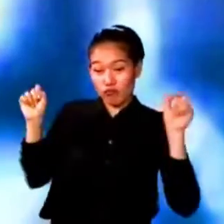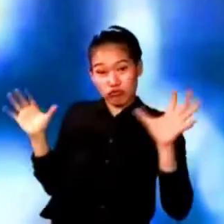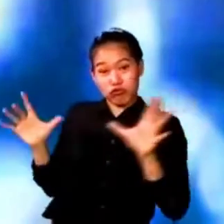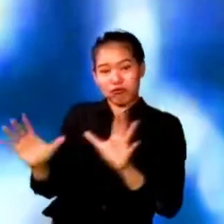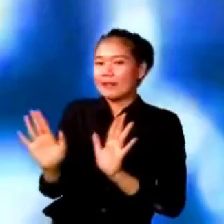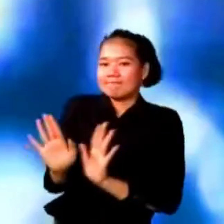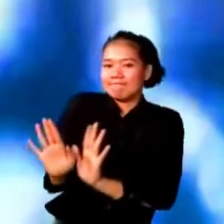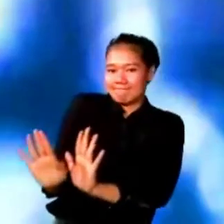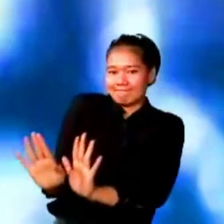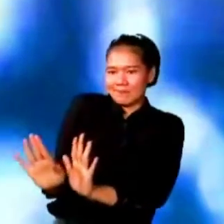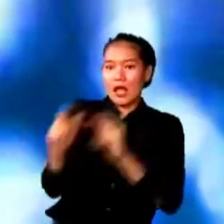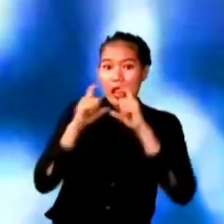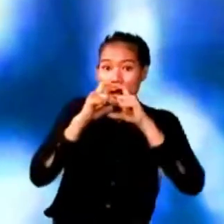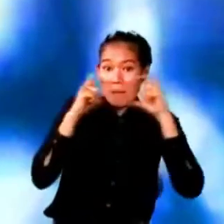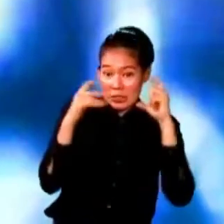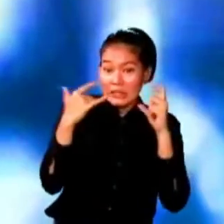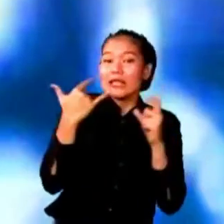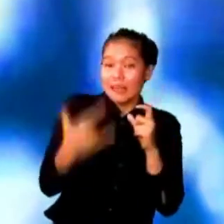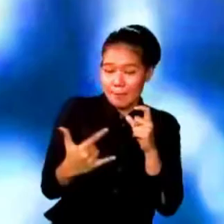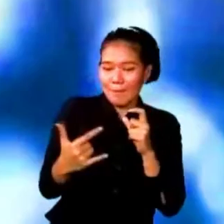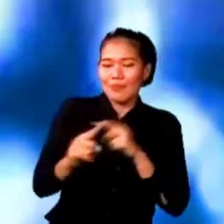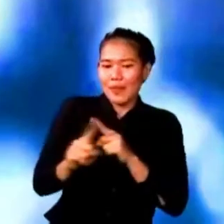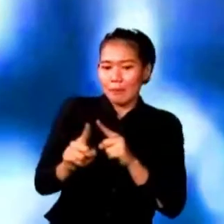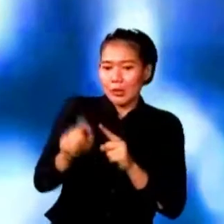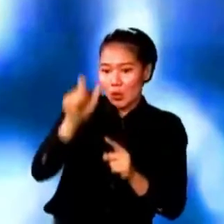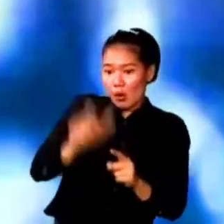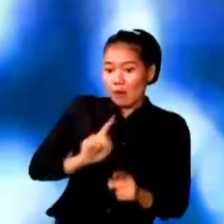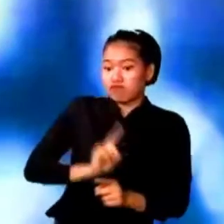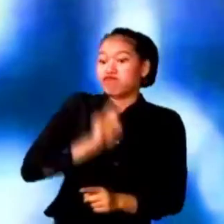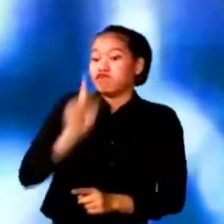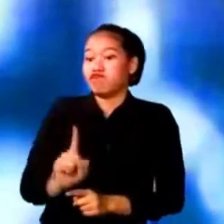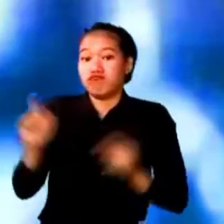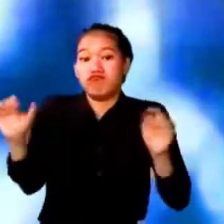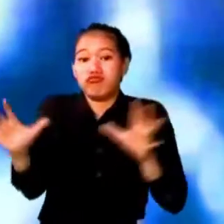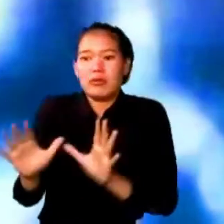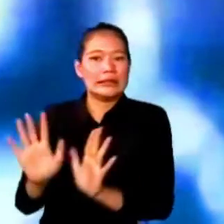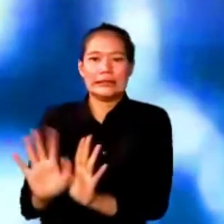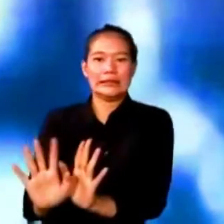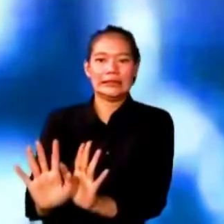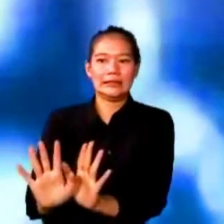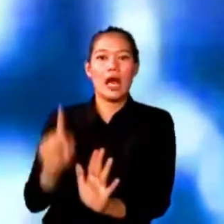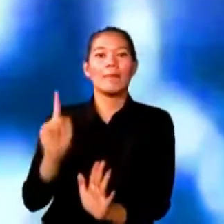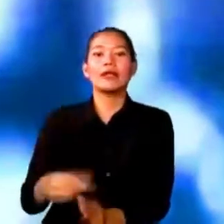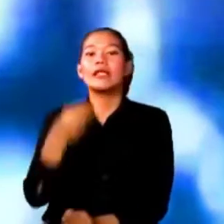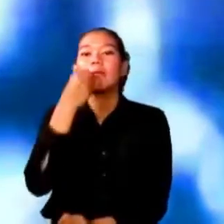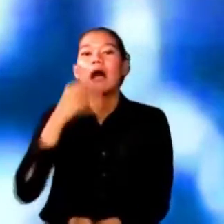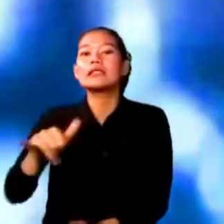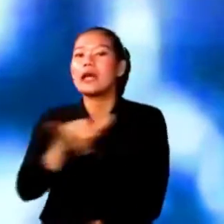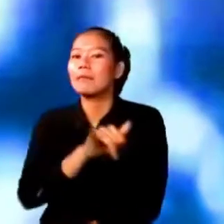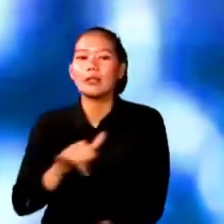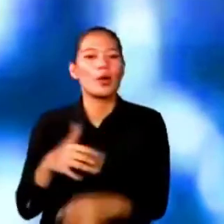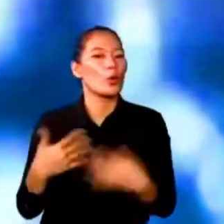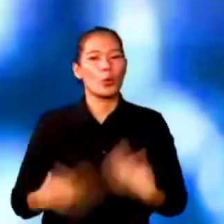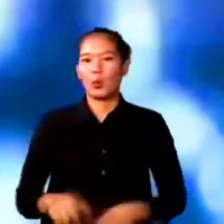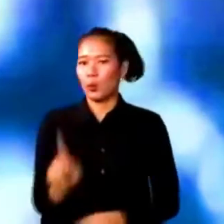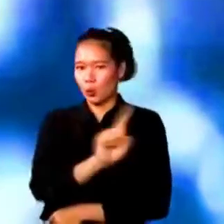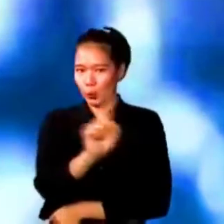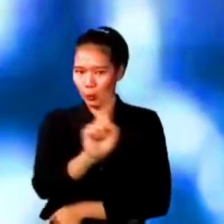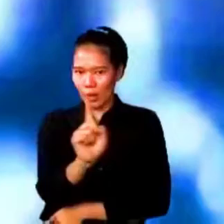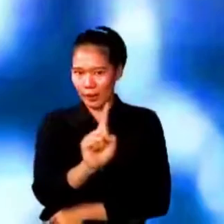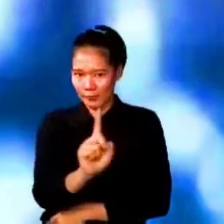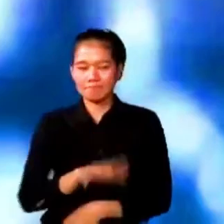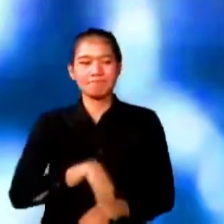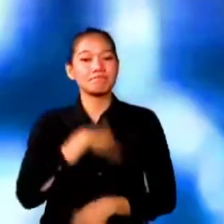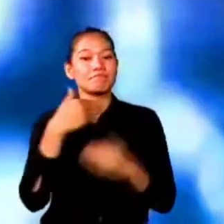ya walaupun kita pakai masker tetapi berkerumun itu akan memancing kita apalagi makan bersama betul pasti tidak boleh